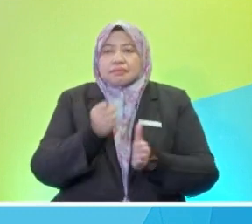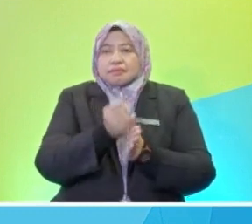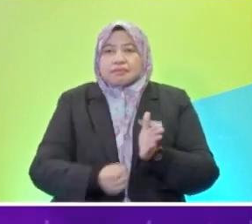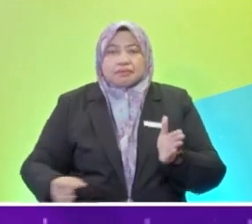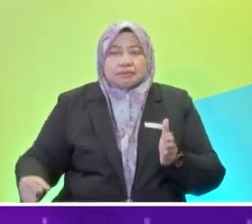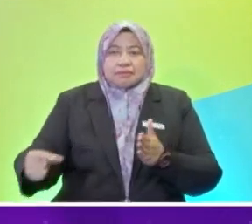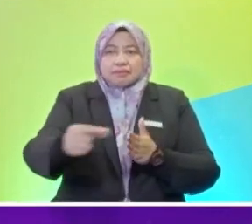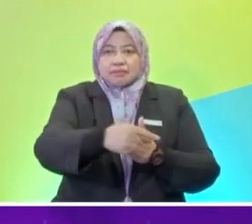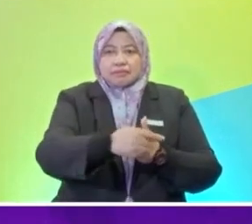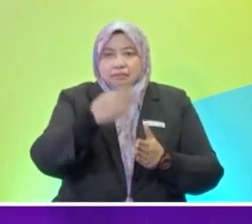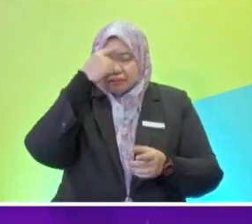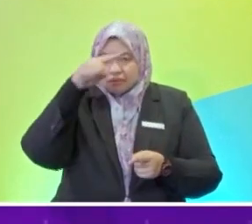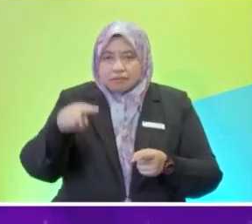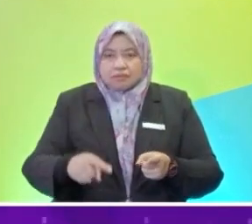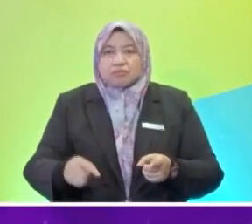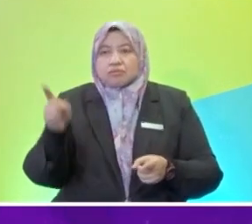semoga